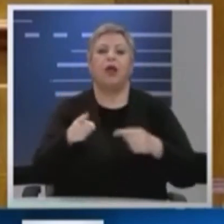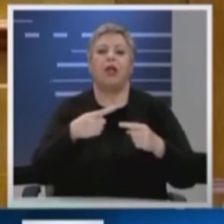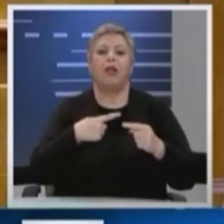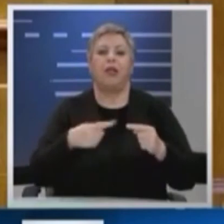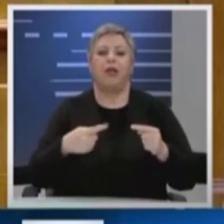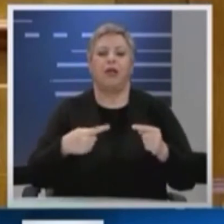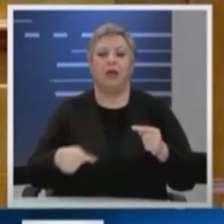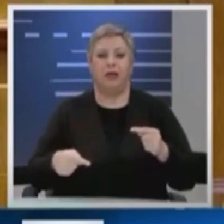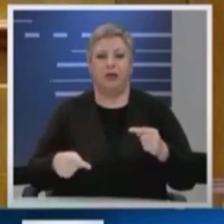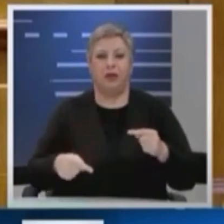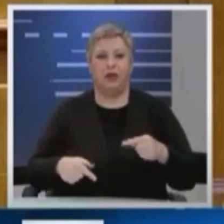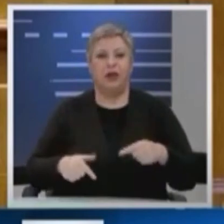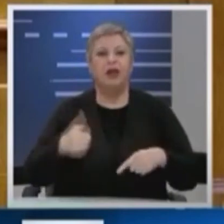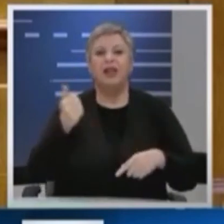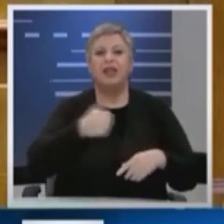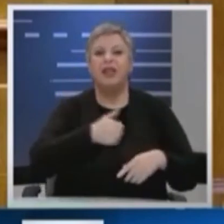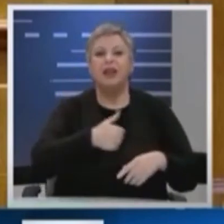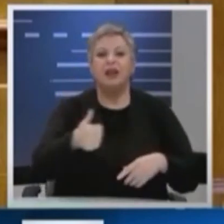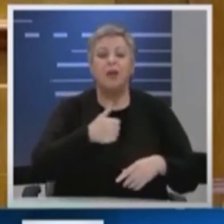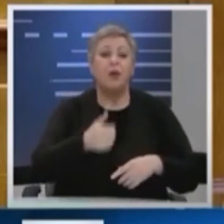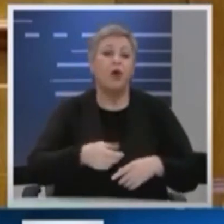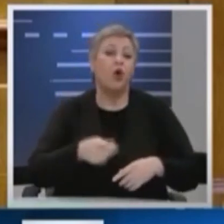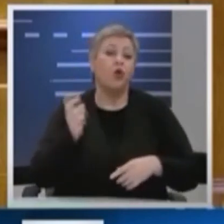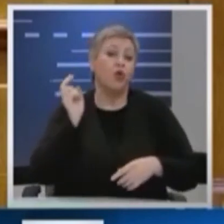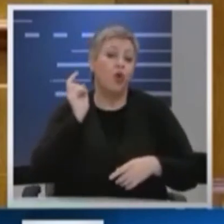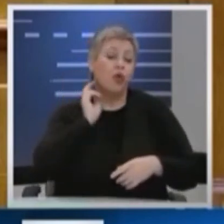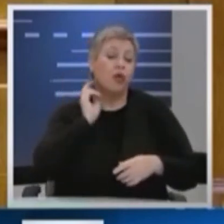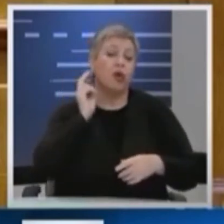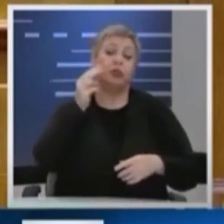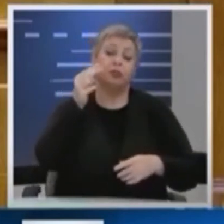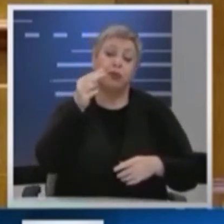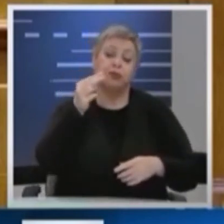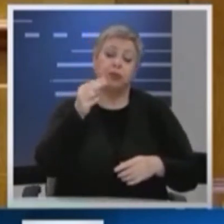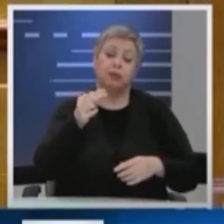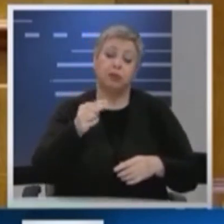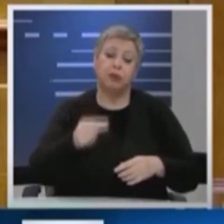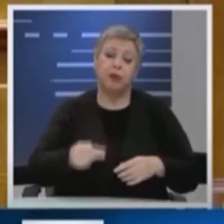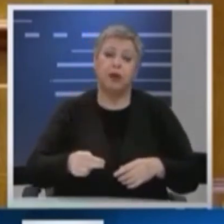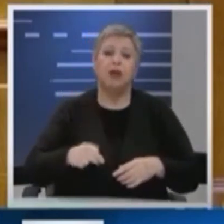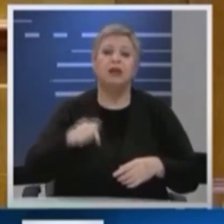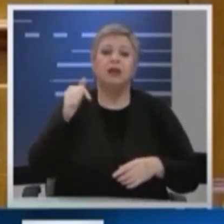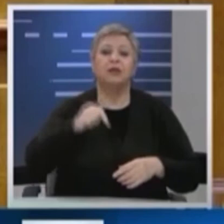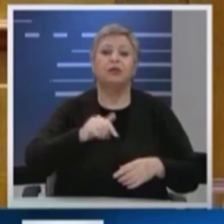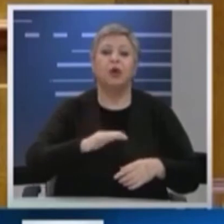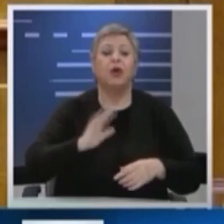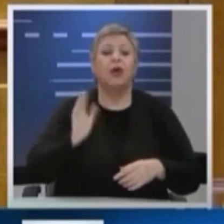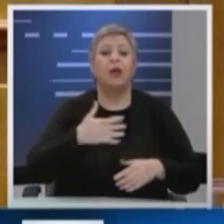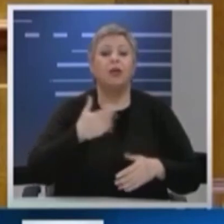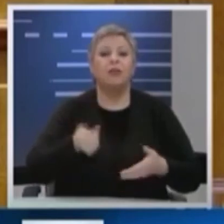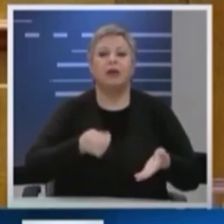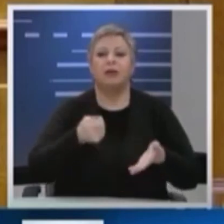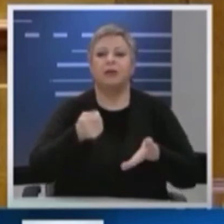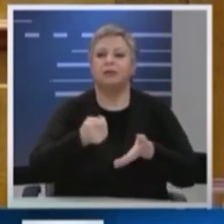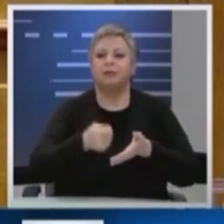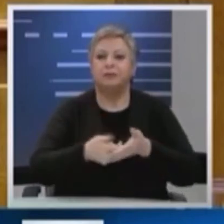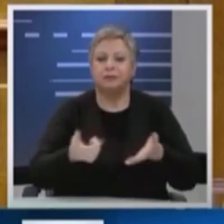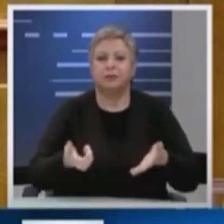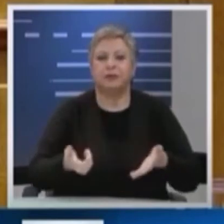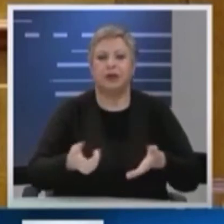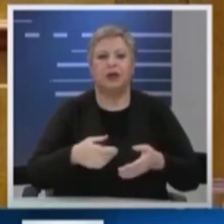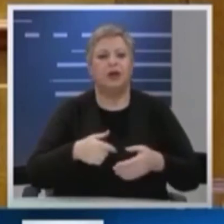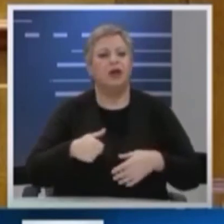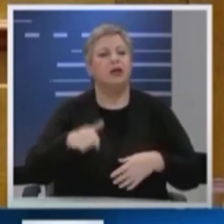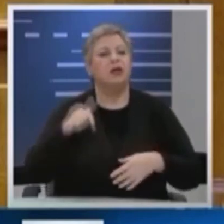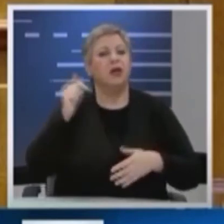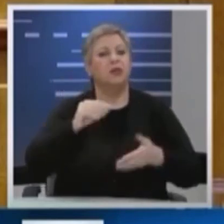εστιάζει στους ατέρμονες κωδικούς με βάση τους οποίους νομιμοποιείται η επιβολή του κέντρου στην περιφέρεια, η επιβολή της εκτελεστικής εξουσίας